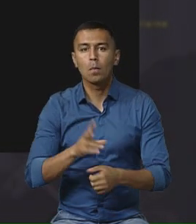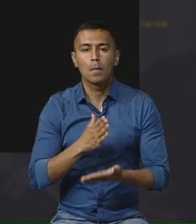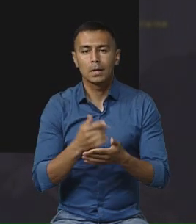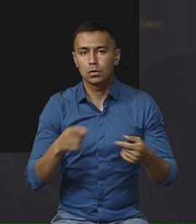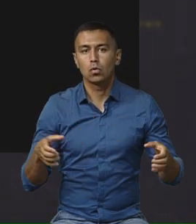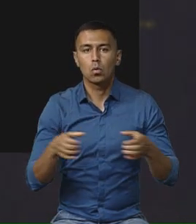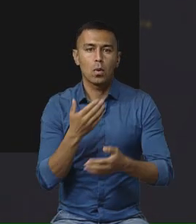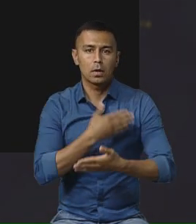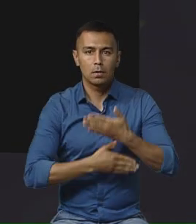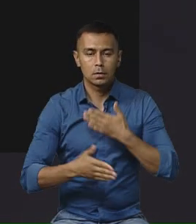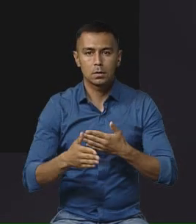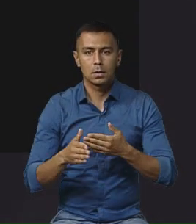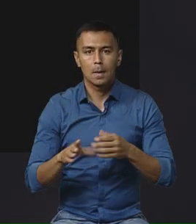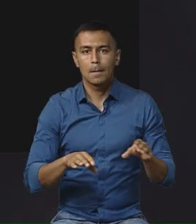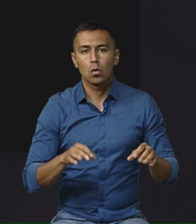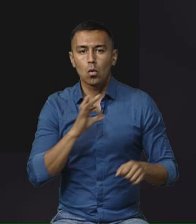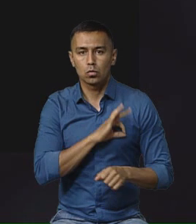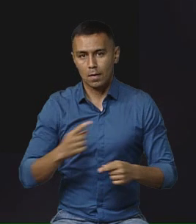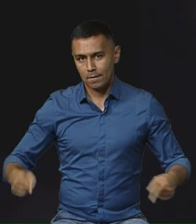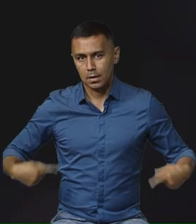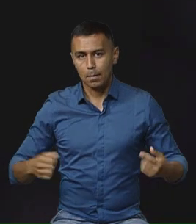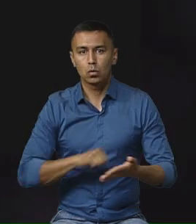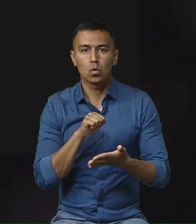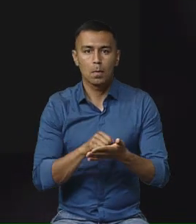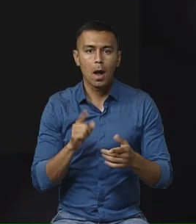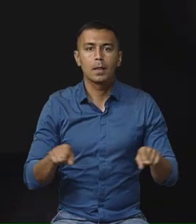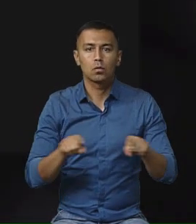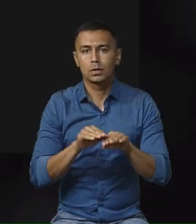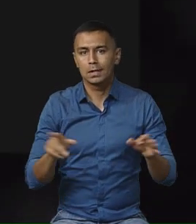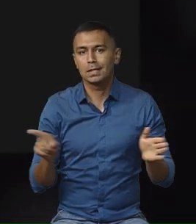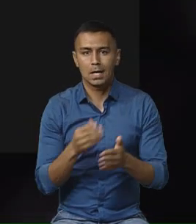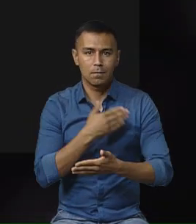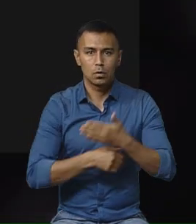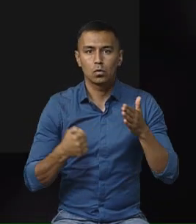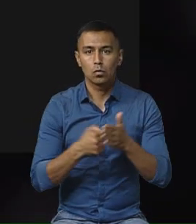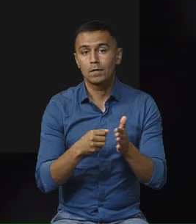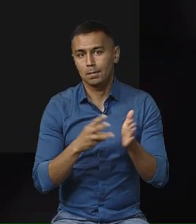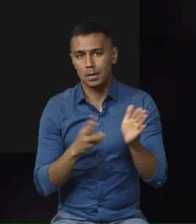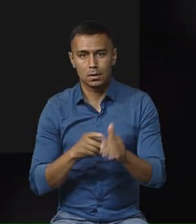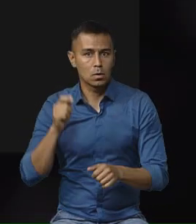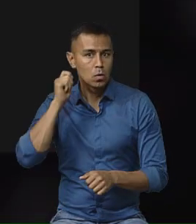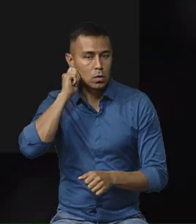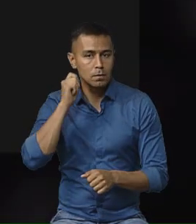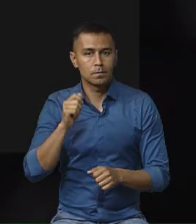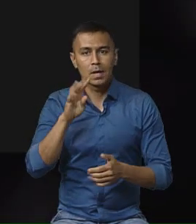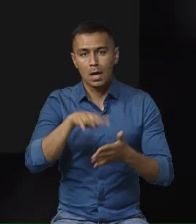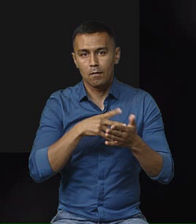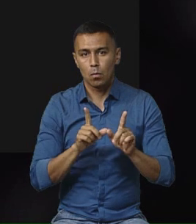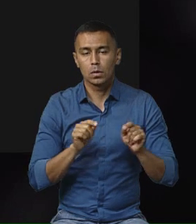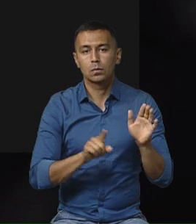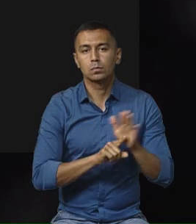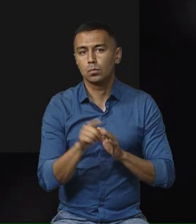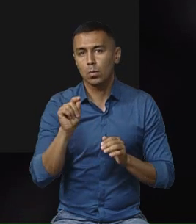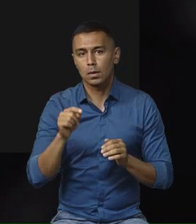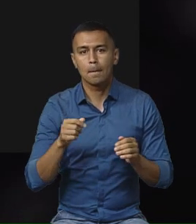іншу групу інвалідності і пересуваються на візках документально, а також діти з інвалідністю до 18 років. Графік поїздок з понеділка по